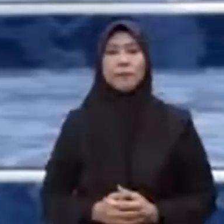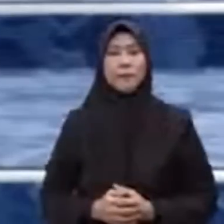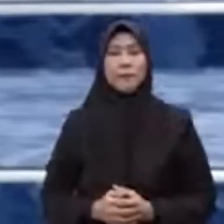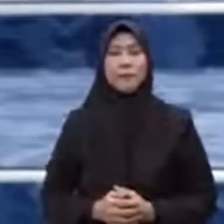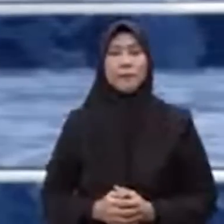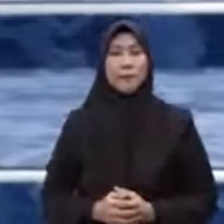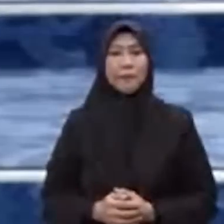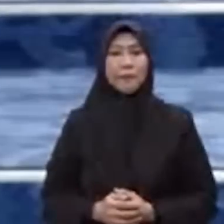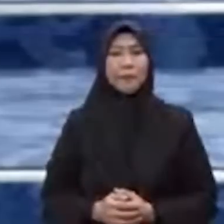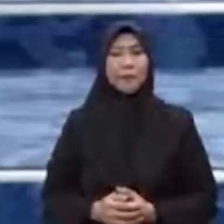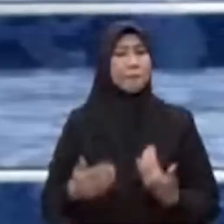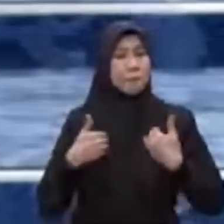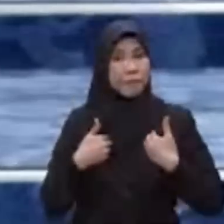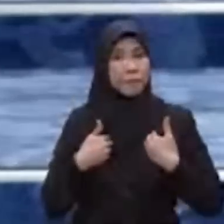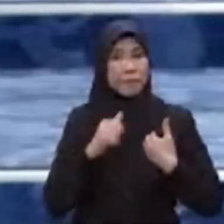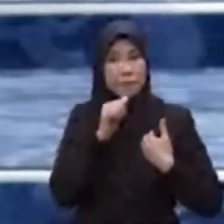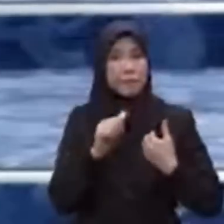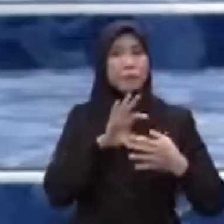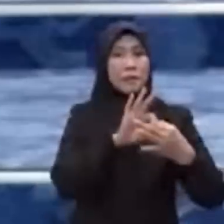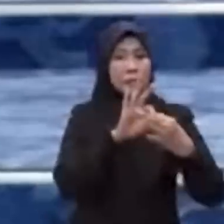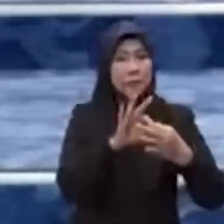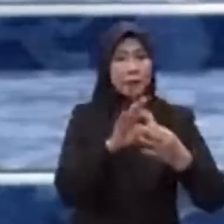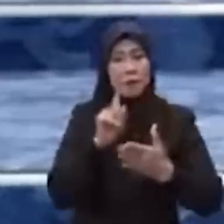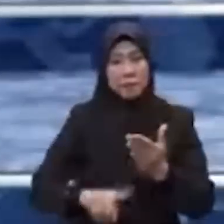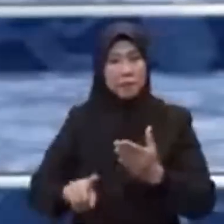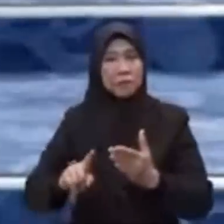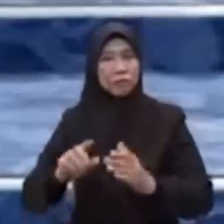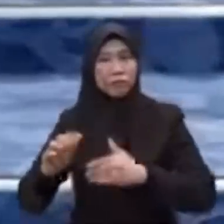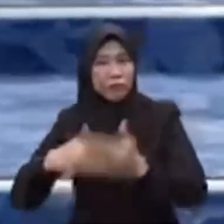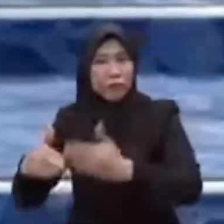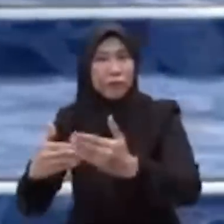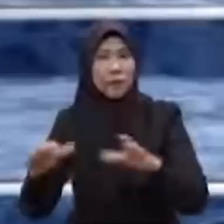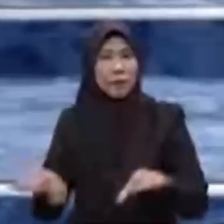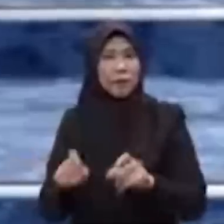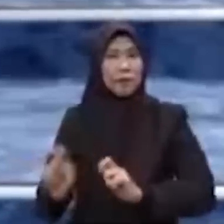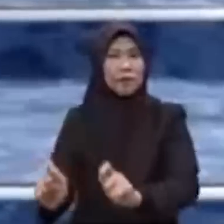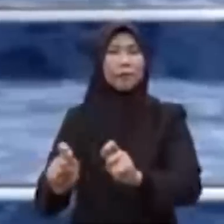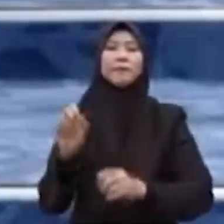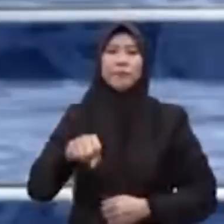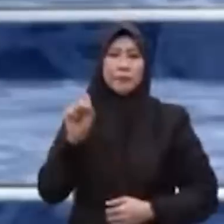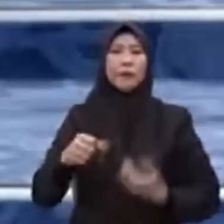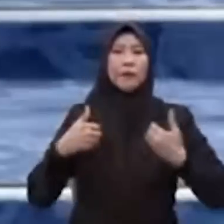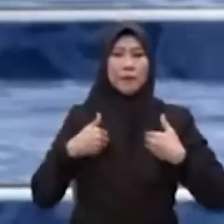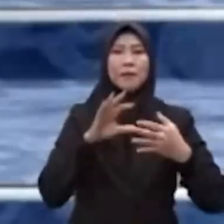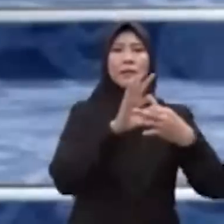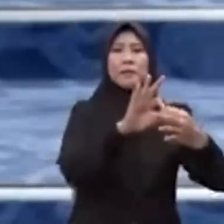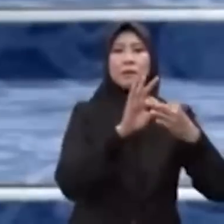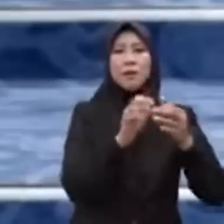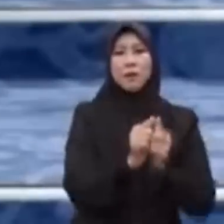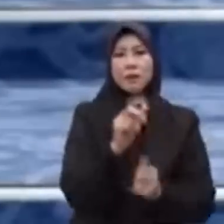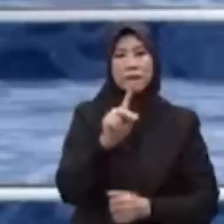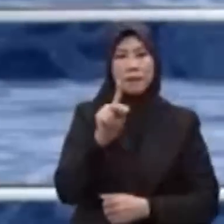Apakah ada kerjasama dan Apakah langkah yang kita ambil kita memang bekerjasama bukan saja dengan kebencian komunikasi